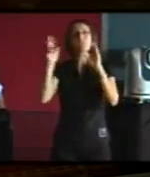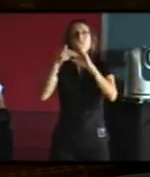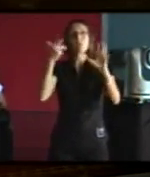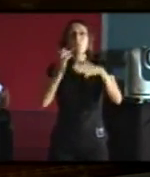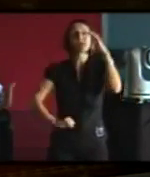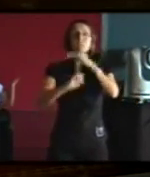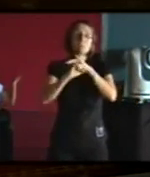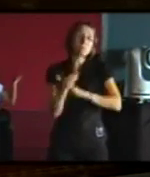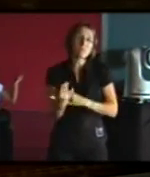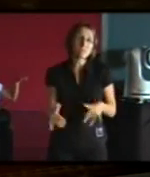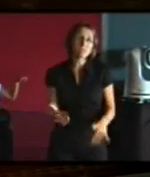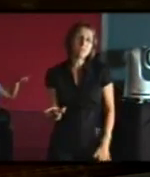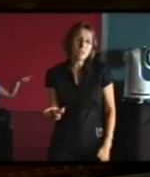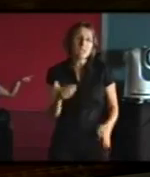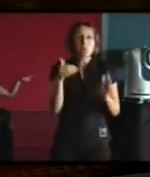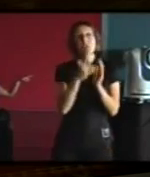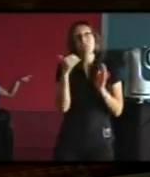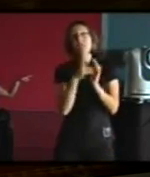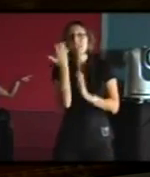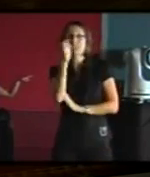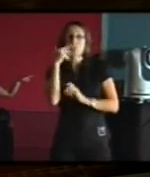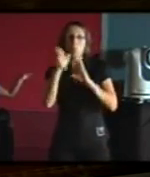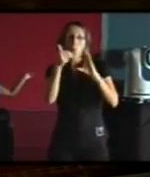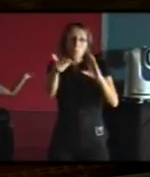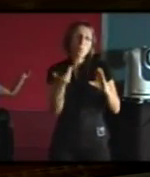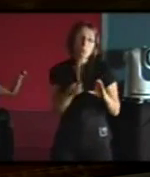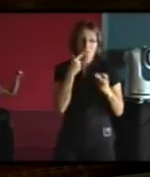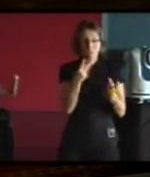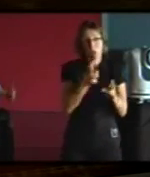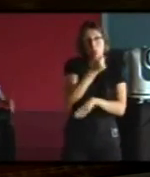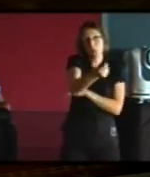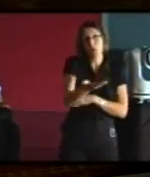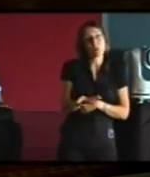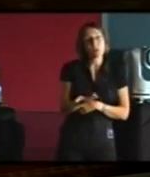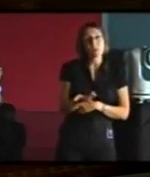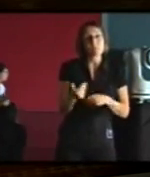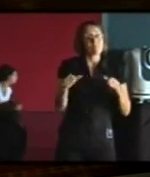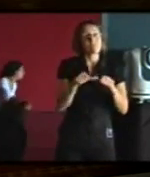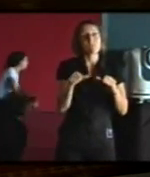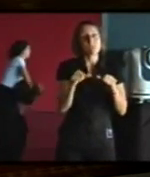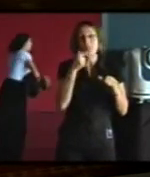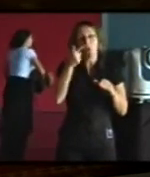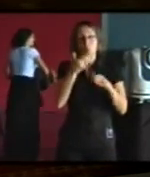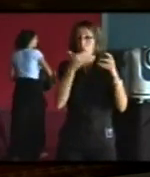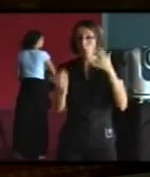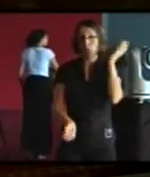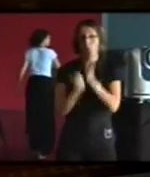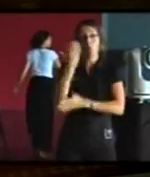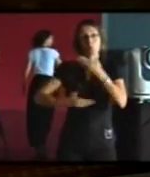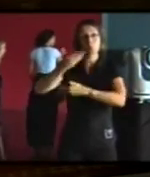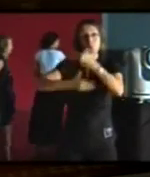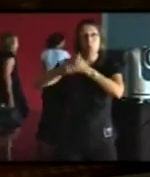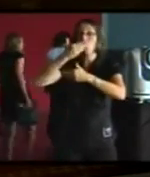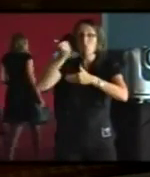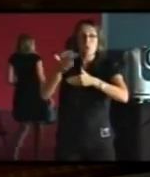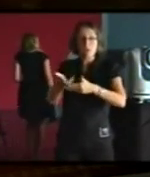Il en faut 1000 ou 1500 pour le construire. Ça veut dire que ça laisse très peu de valeur. Donc ils vont aller chercher, ils vont aller construire dans des